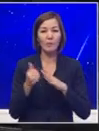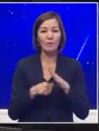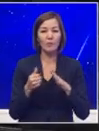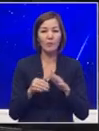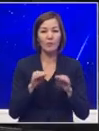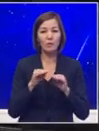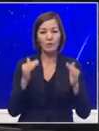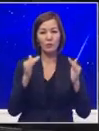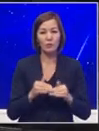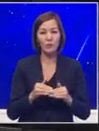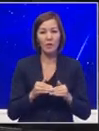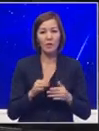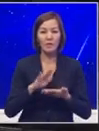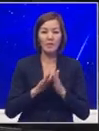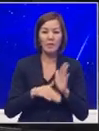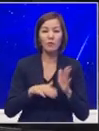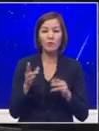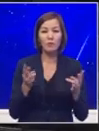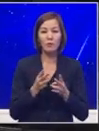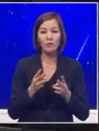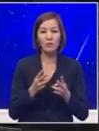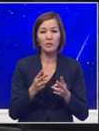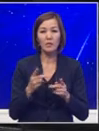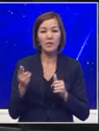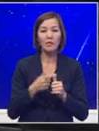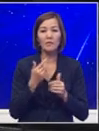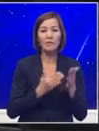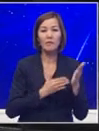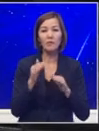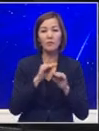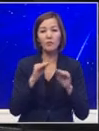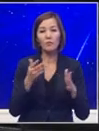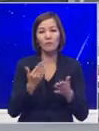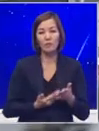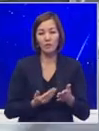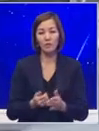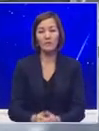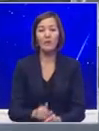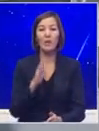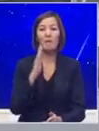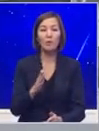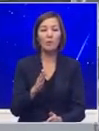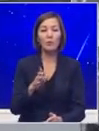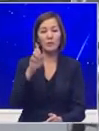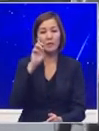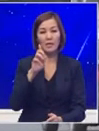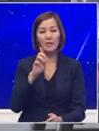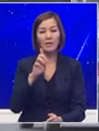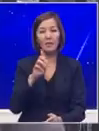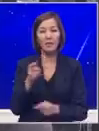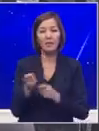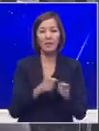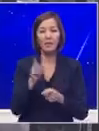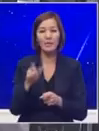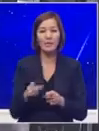благосостояние людей вот тогда мы сможем претендовать на звание страны с высоким уровнем жизни будущие страны зависят от его лидера